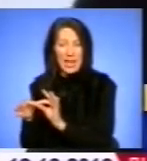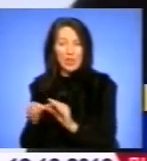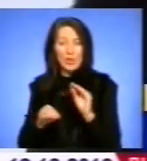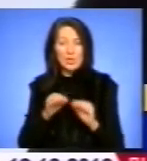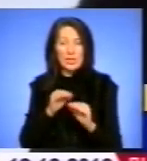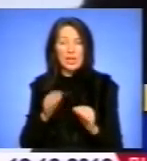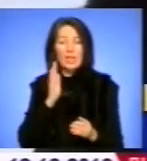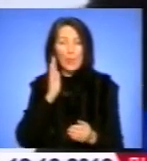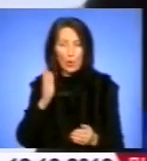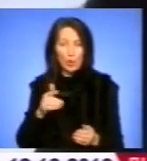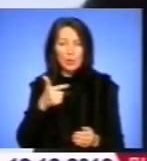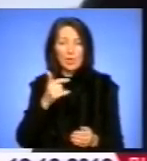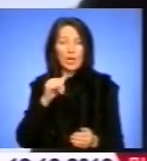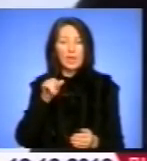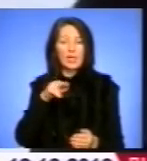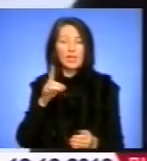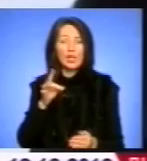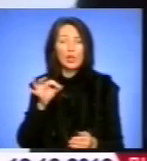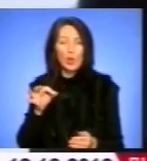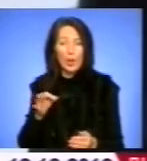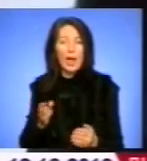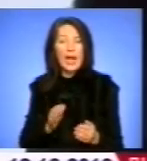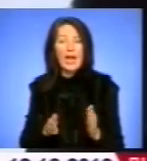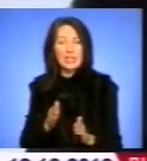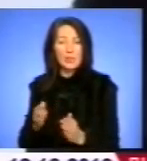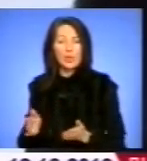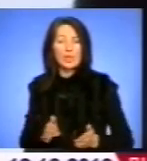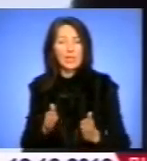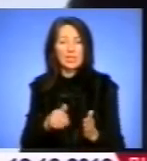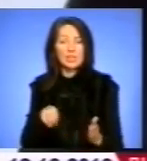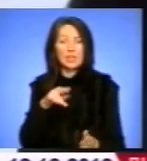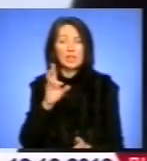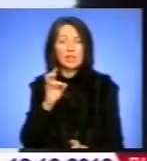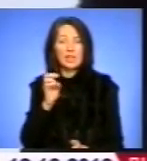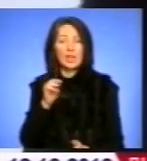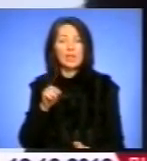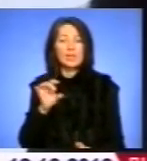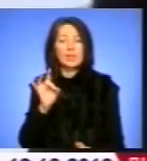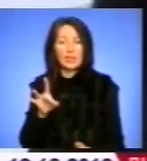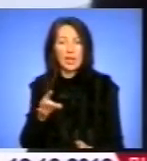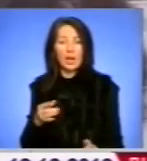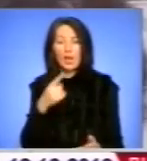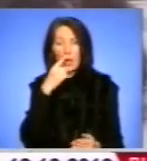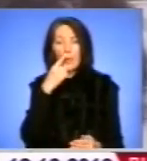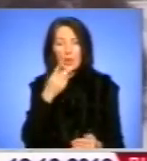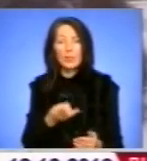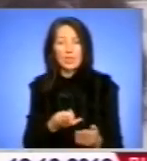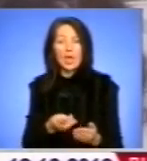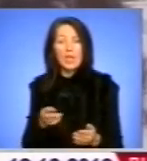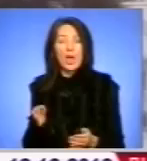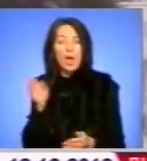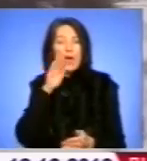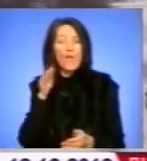прогнози гідрологічного режиму на ріці Дністер і, звичайно, передбачати приплив великої води. Датчик у